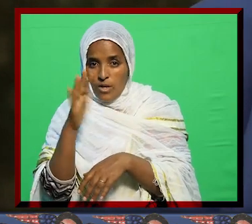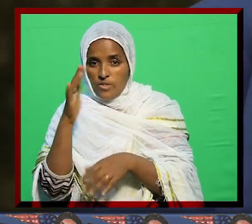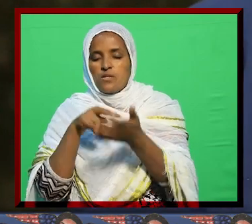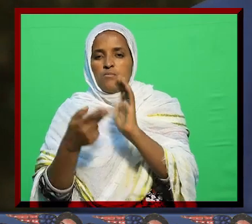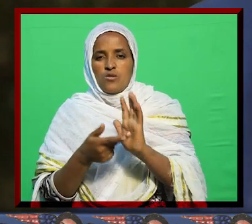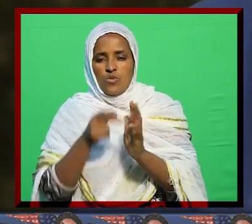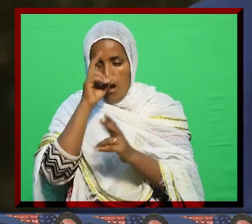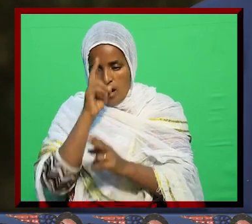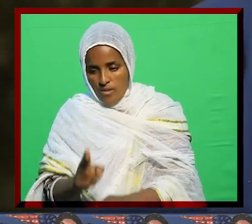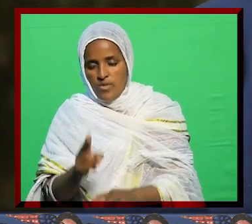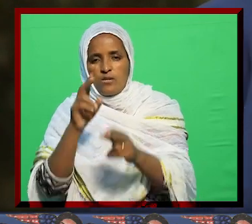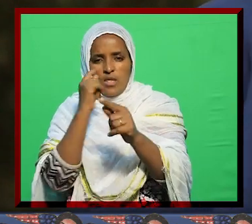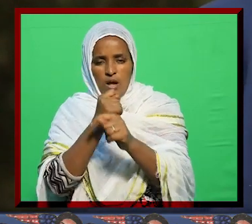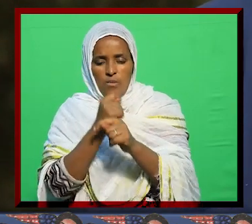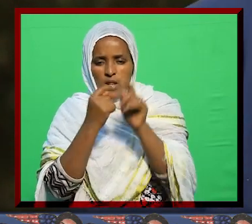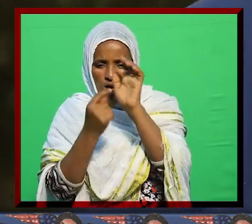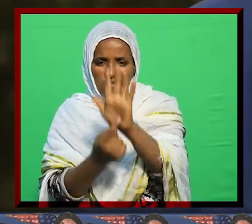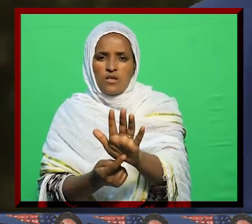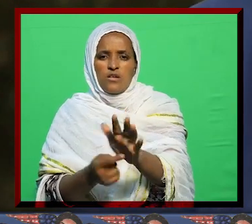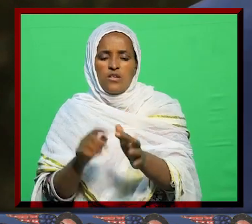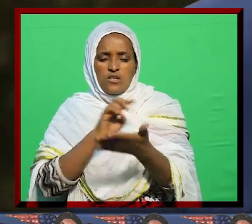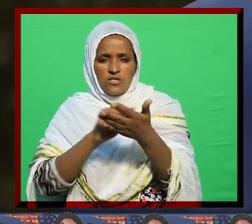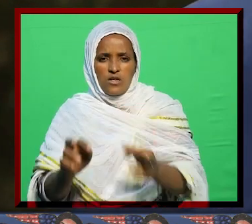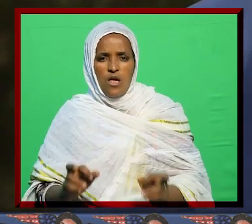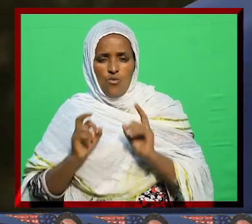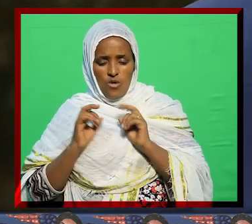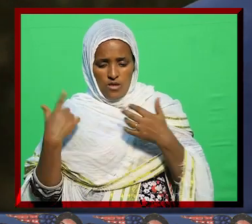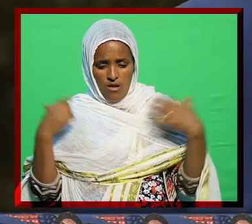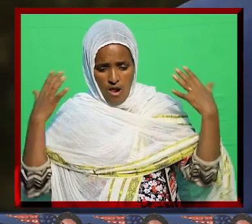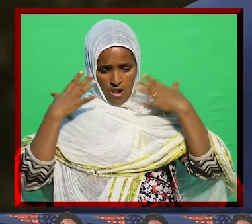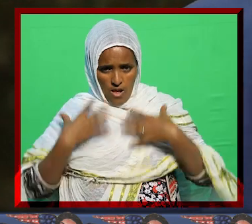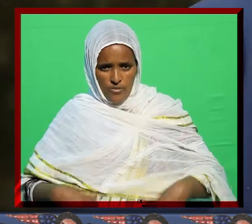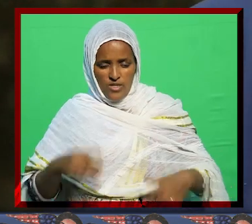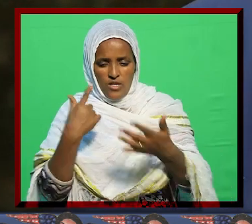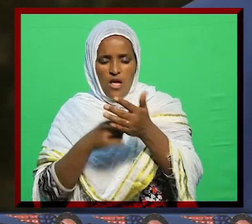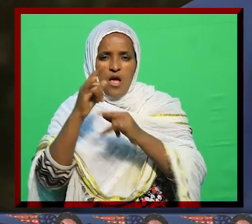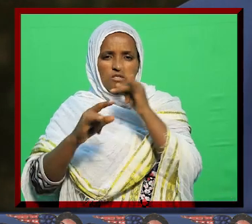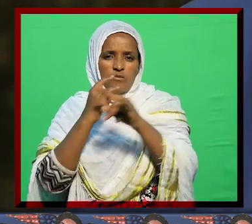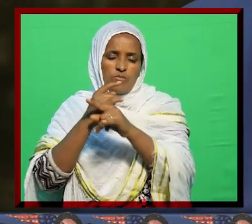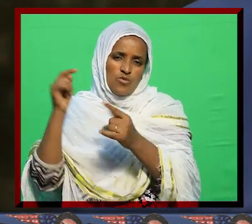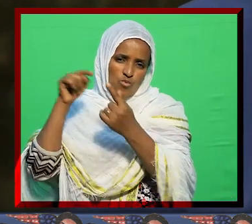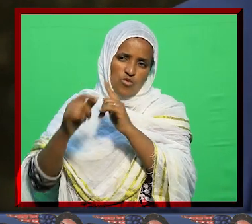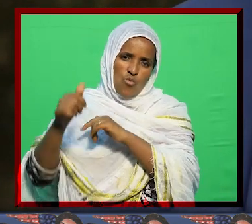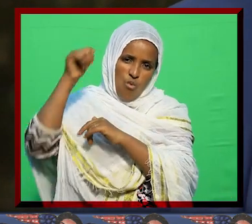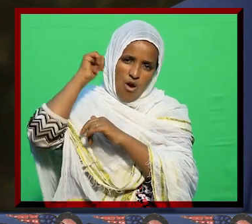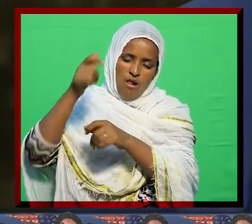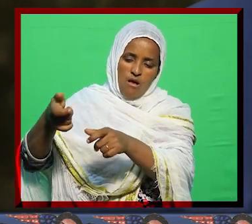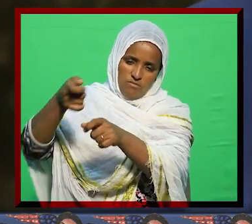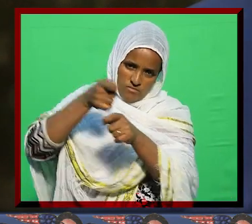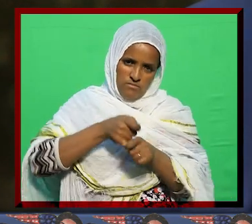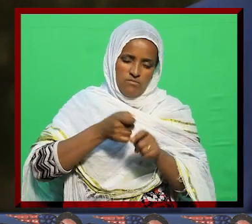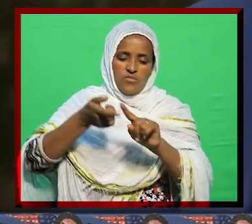ቅዱሳንን ከመሰልን ማለት ነው። ቅዱሳን ካከበርን በተግባር ከመስል የቅዱስና ህይወት ከተላበስ ያ ዘመን ወደ ኋላ